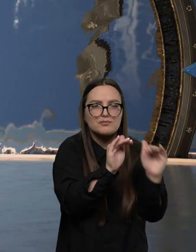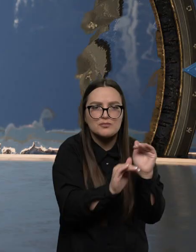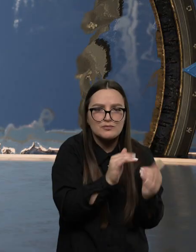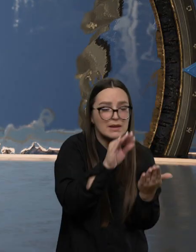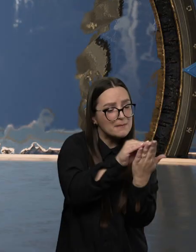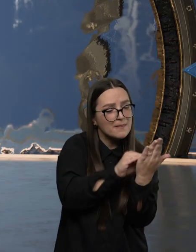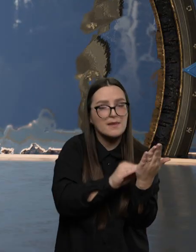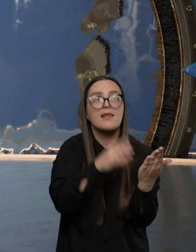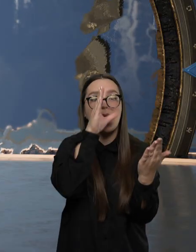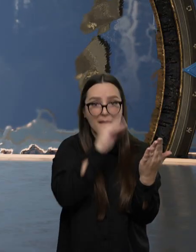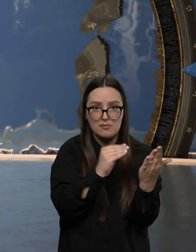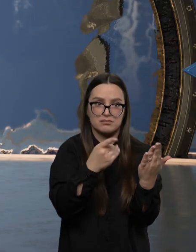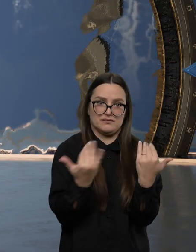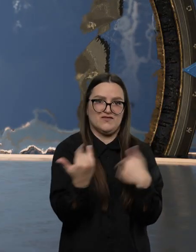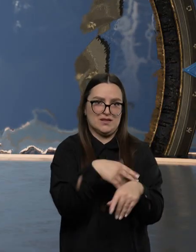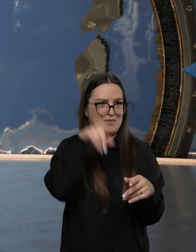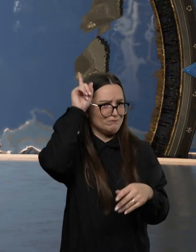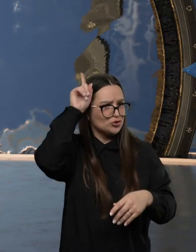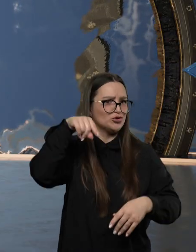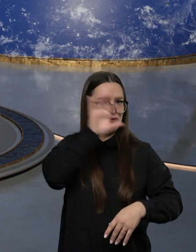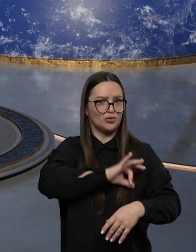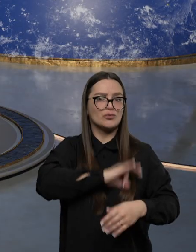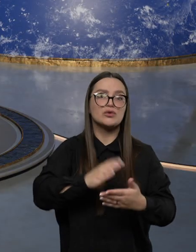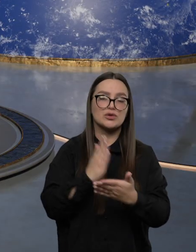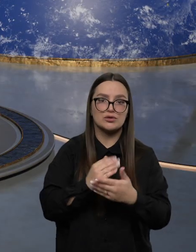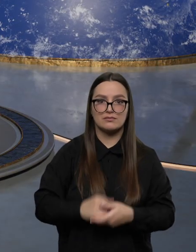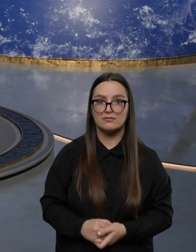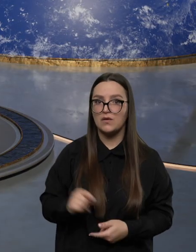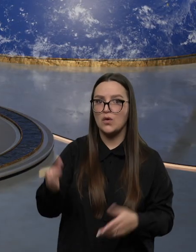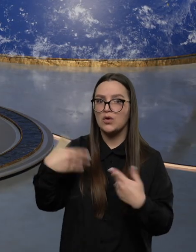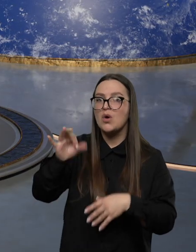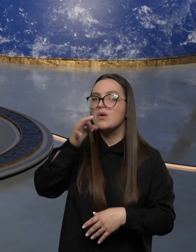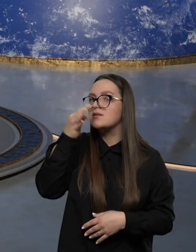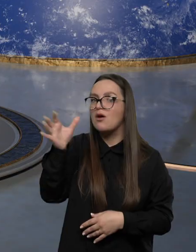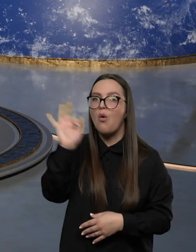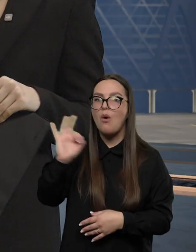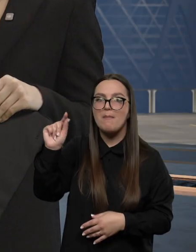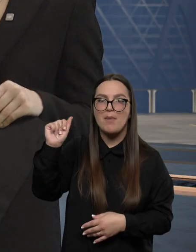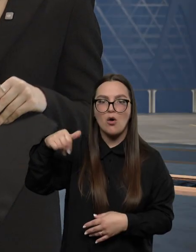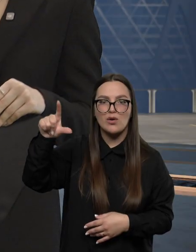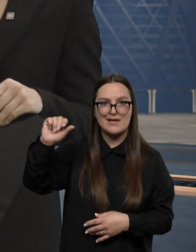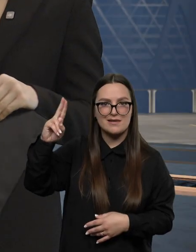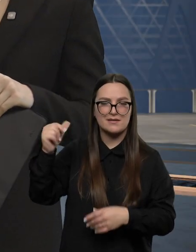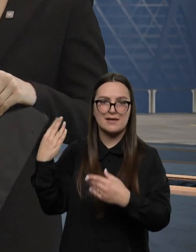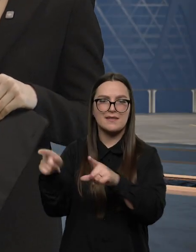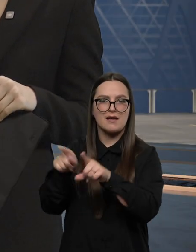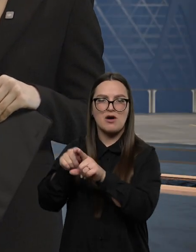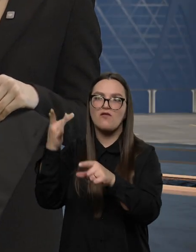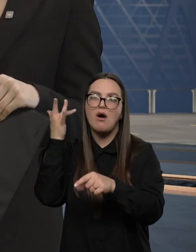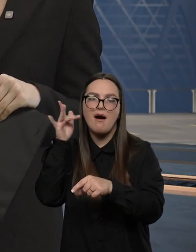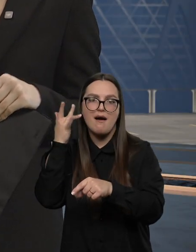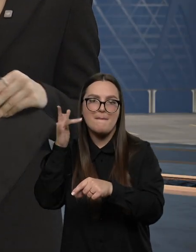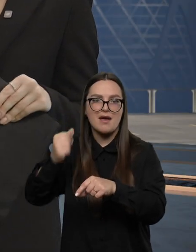sprogdinimų nebuvo, tai naudojasi kaip žinynu. Sauliau, jau užsiminėjai, kad Pauliko veikla buvo susijusi ir su JAV karinės